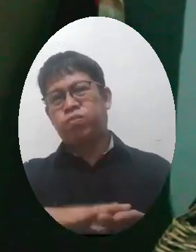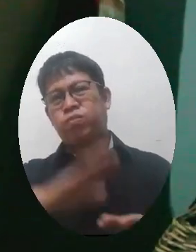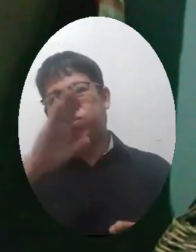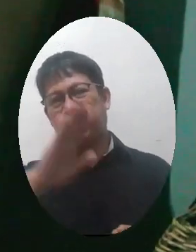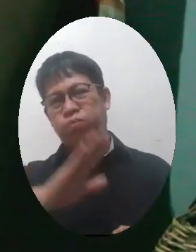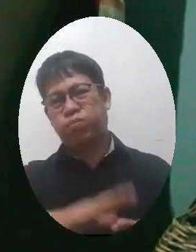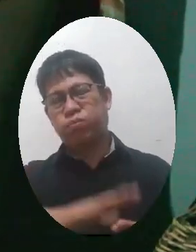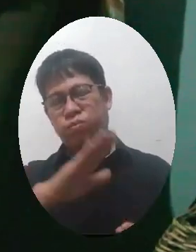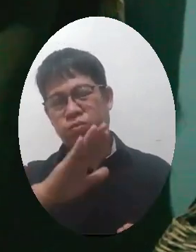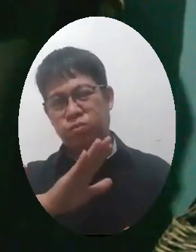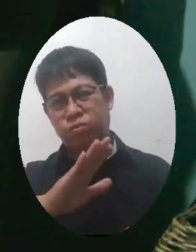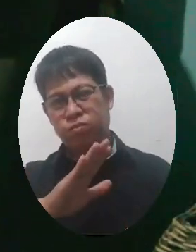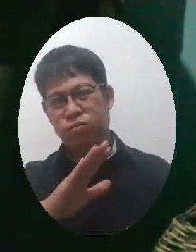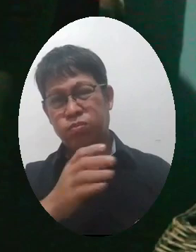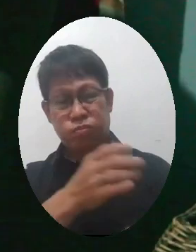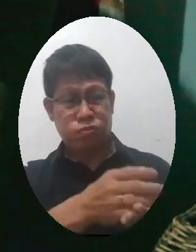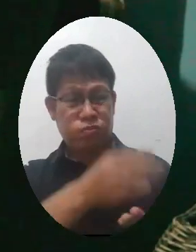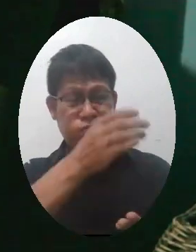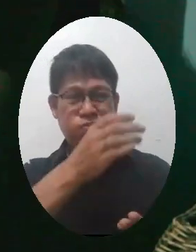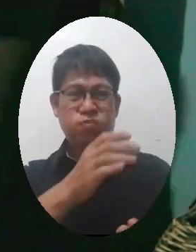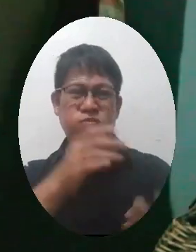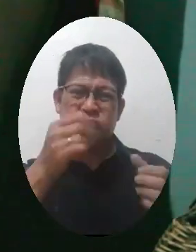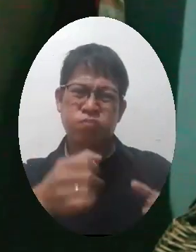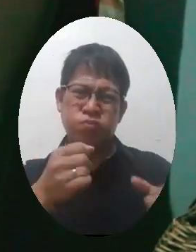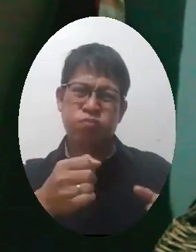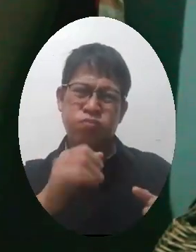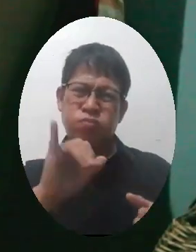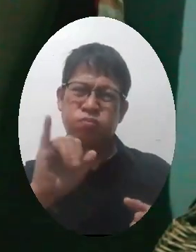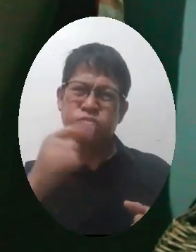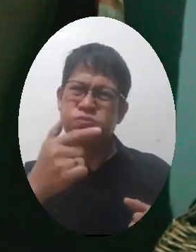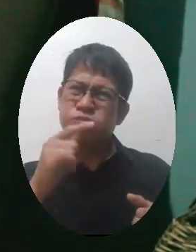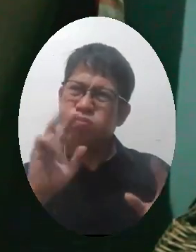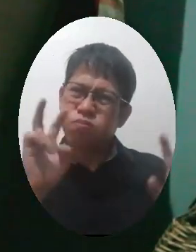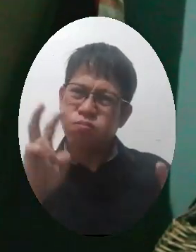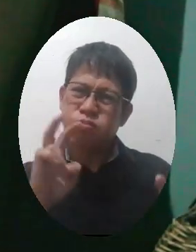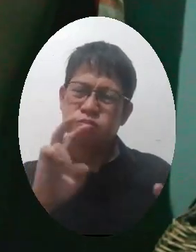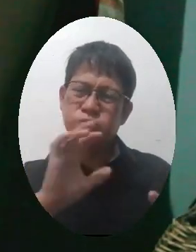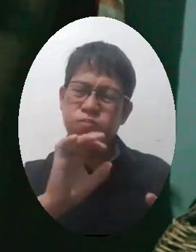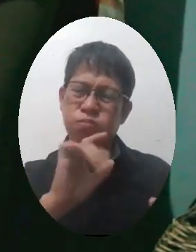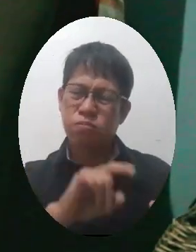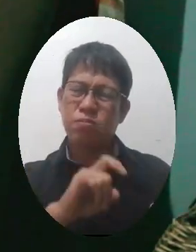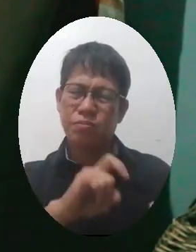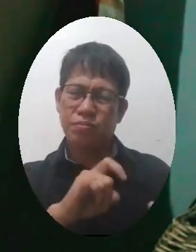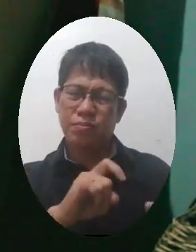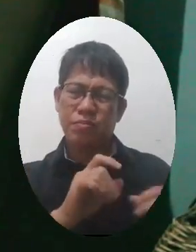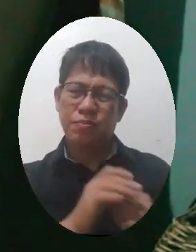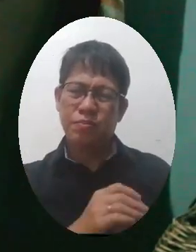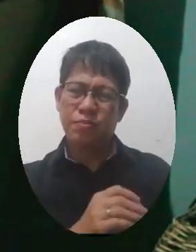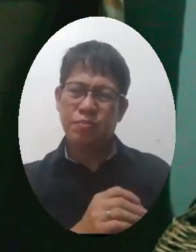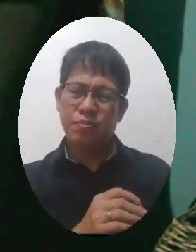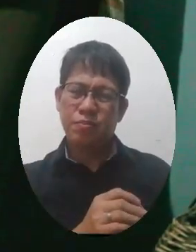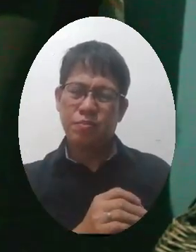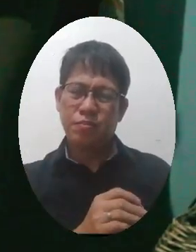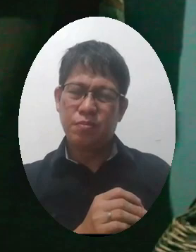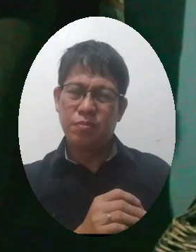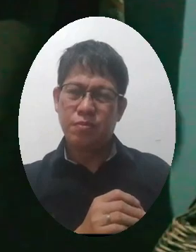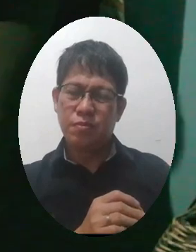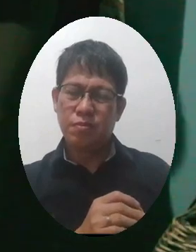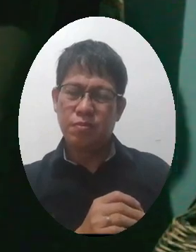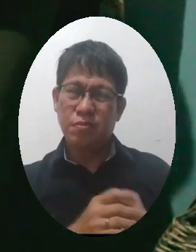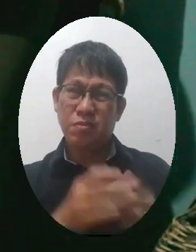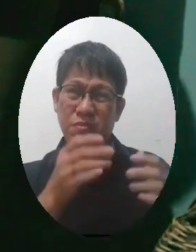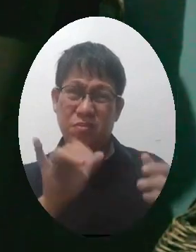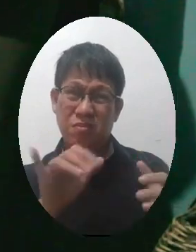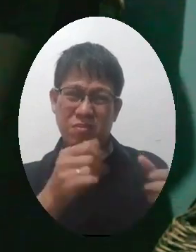medyo may kamahalan yung gatas niya na IG ko. Siguro yun lang, yun po yung